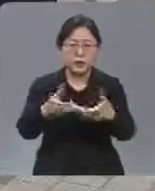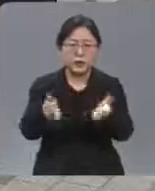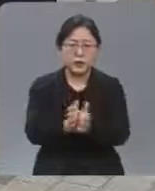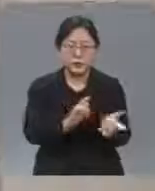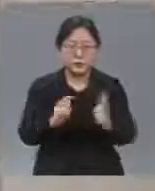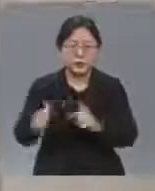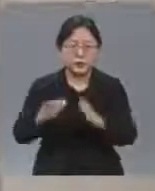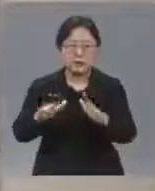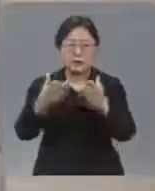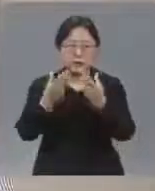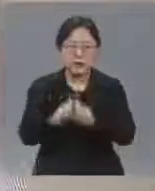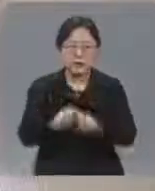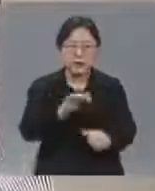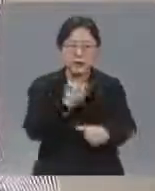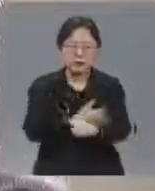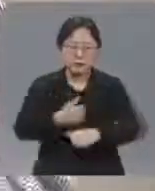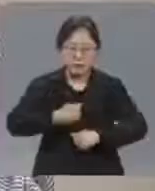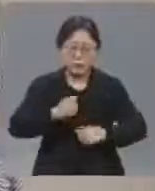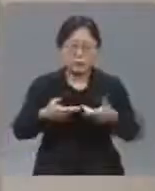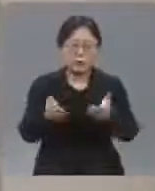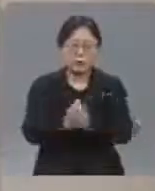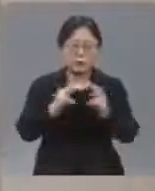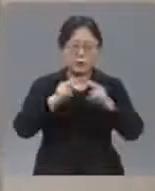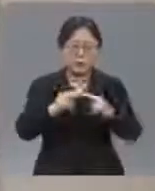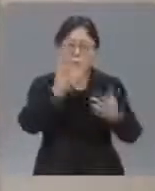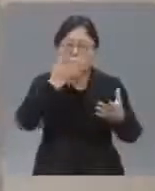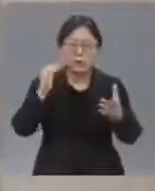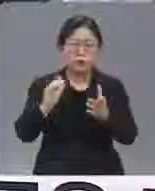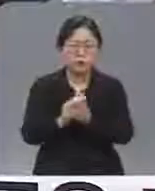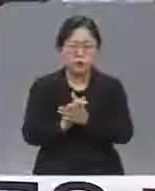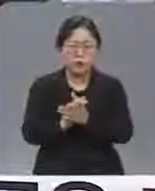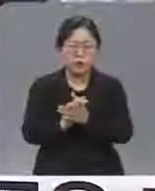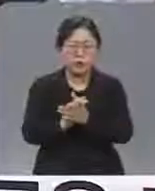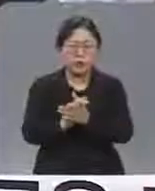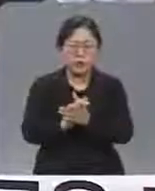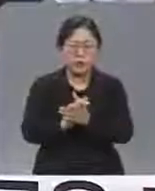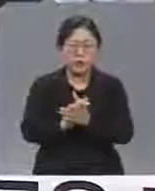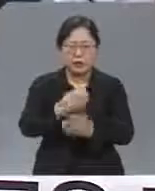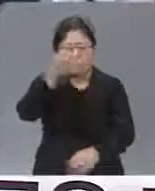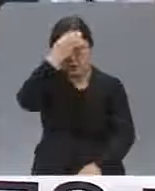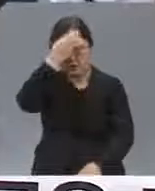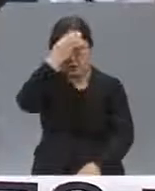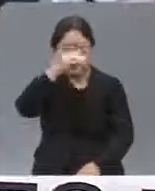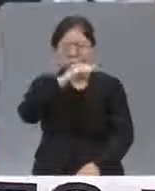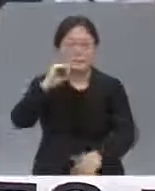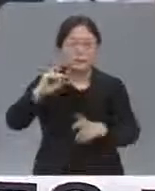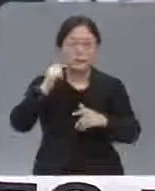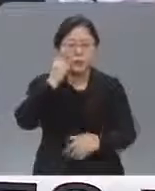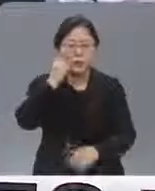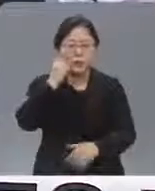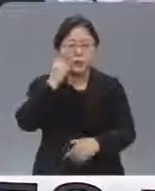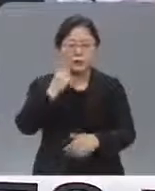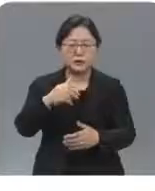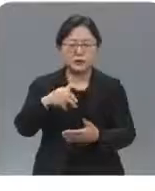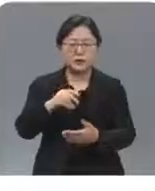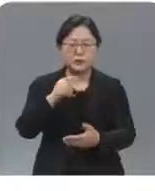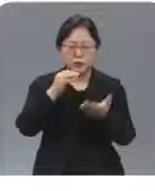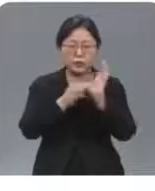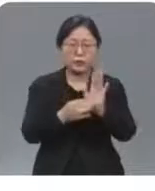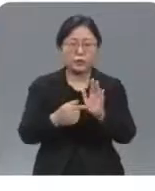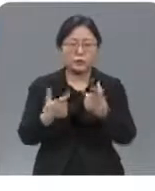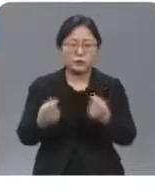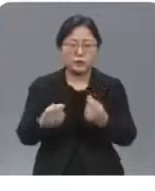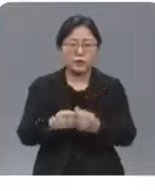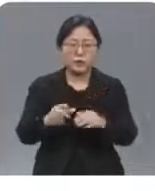이번 사례가 인권 지킴이 다니 시설과 u 착해 제 기능을 못하고 있다는 것을 잘 보여주고 있다고 주장합니다 지난